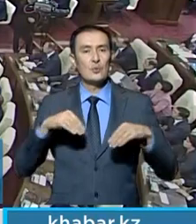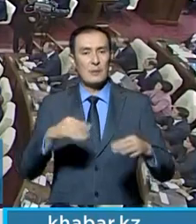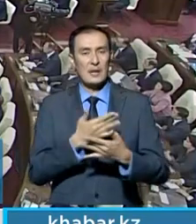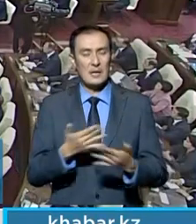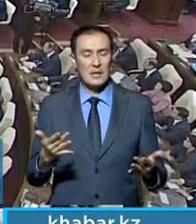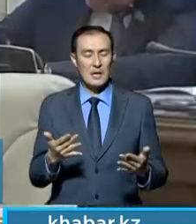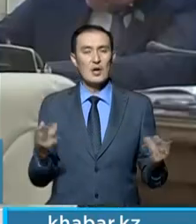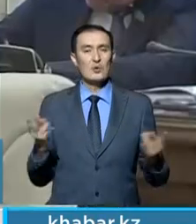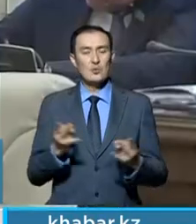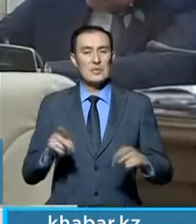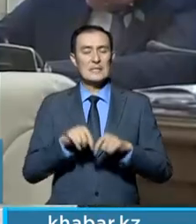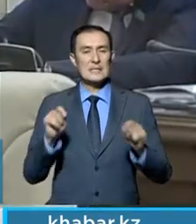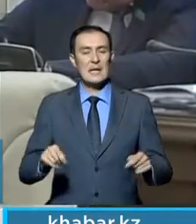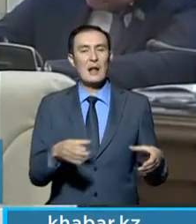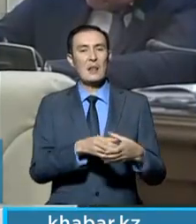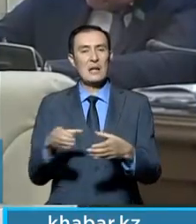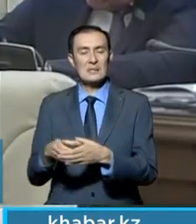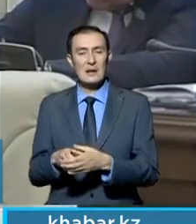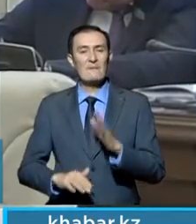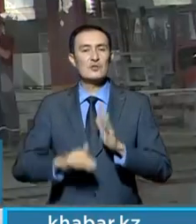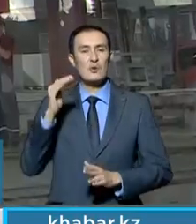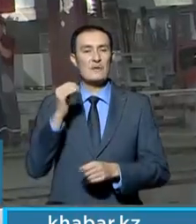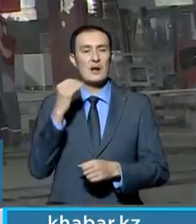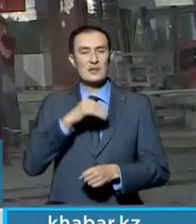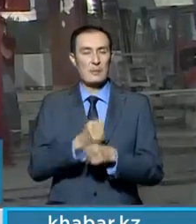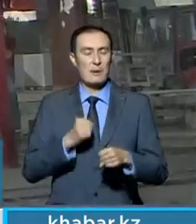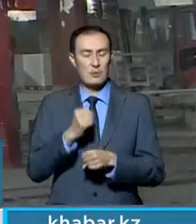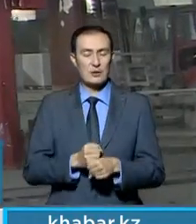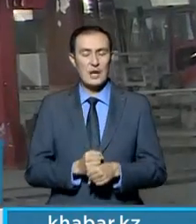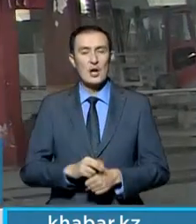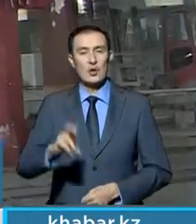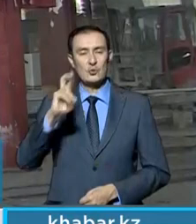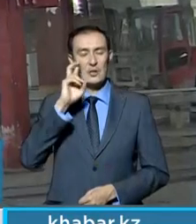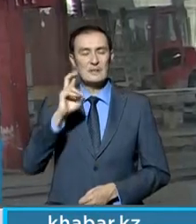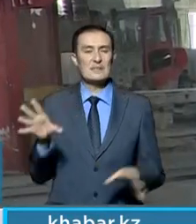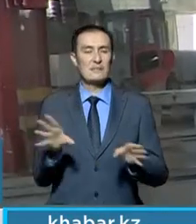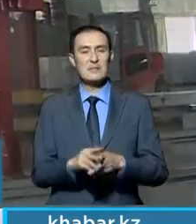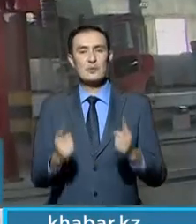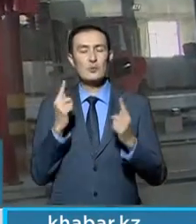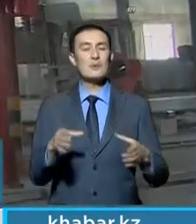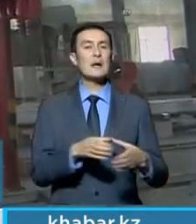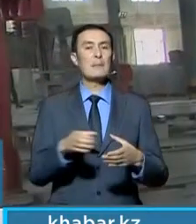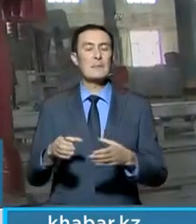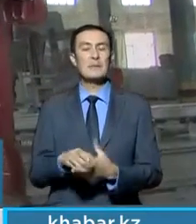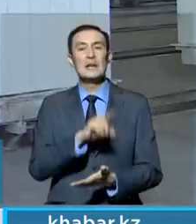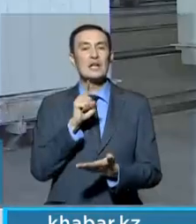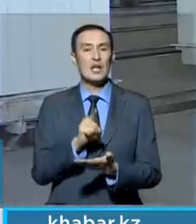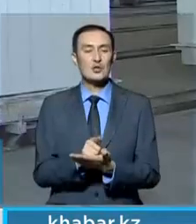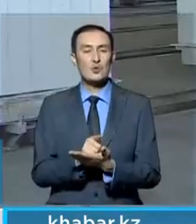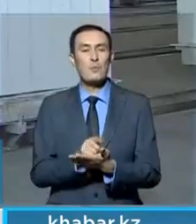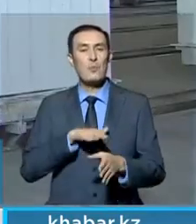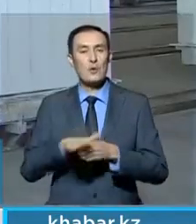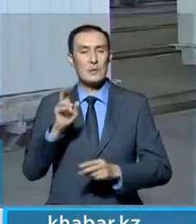Другими словами, нужно создать кластеры высокого передела. Таким образом, государство совместно с крупными предприятиями должно